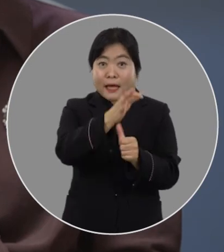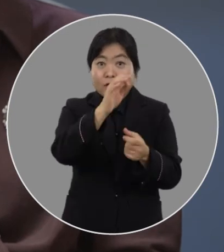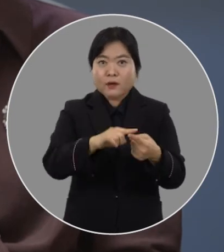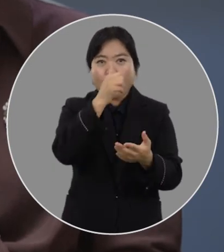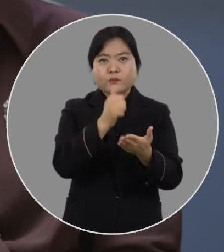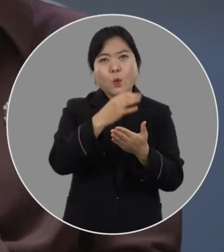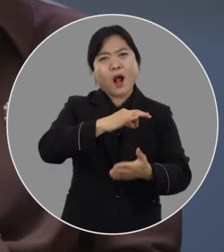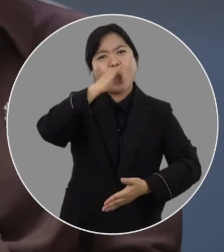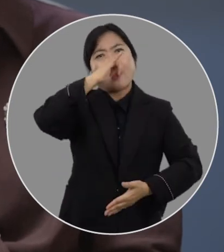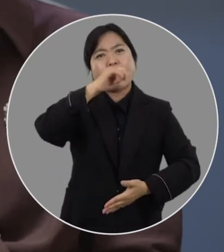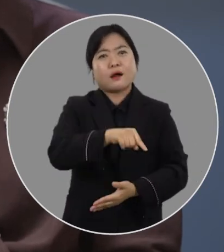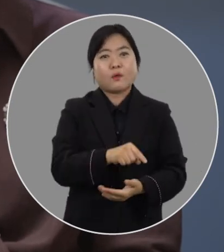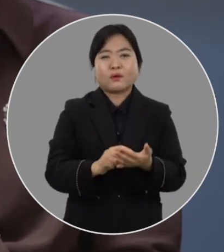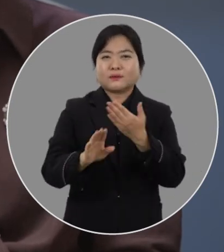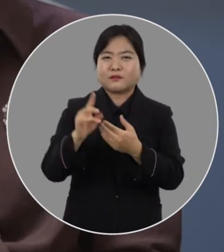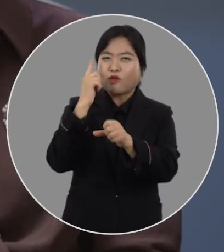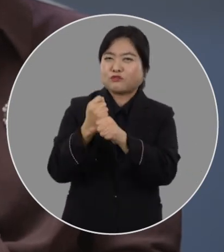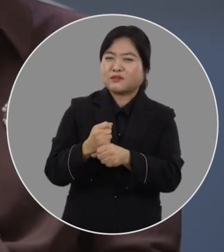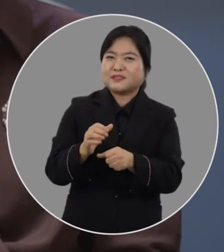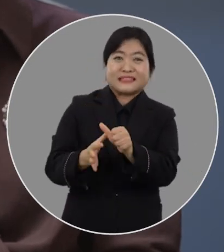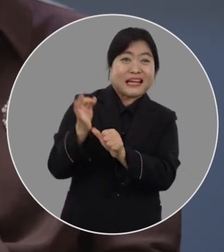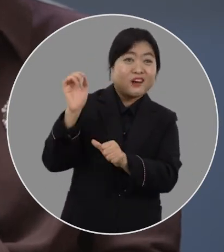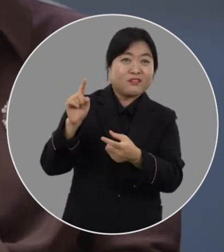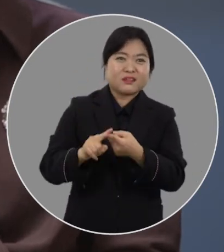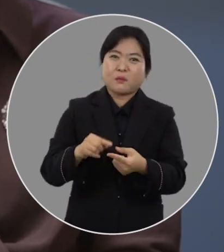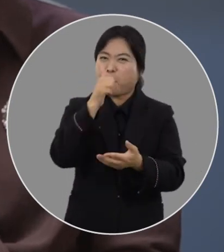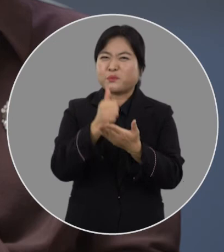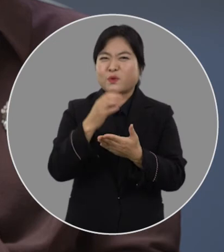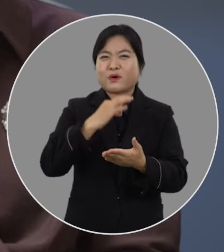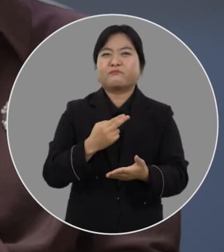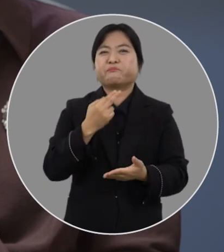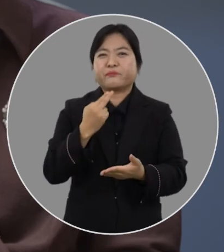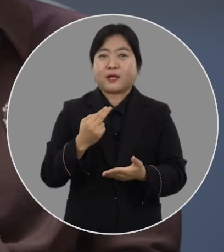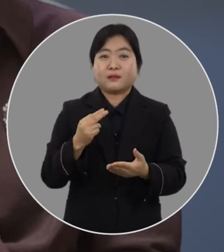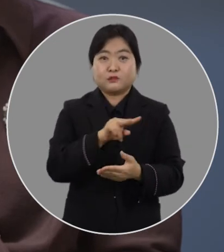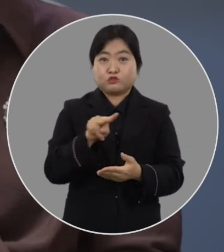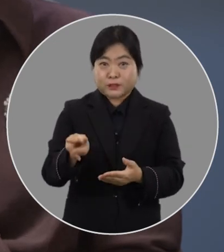보여주는 것이었고 다른 연구는 그런 효과가 없다는 것을 보여주는 것이었습니다.